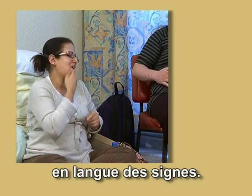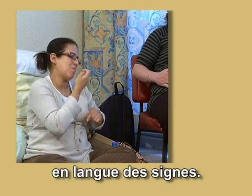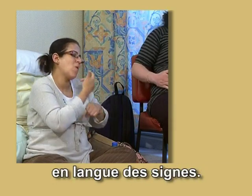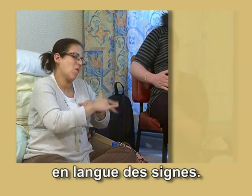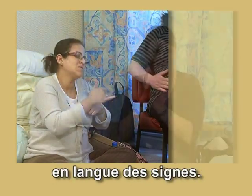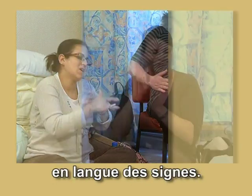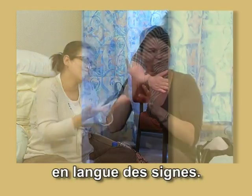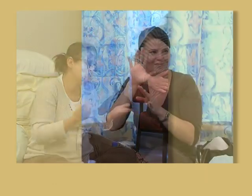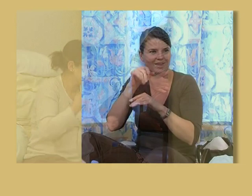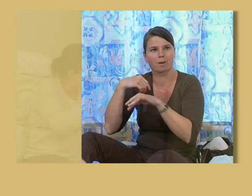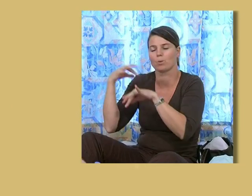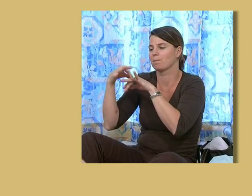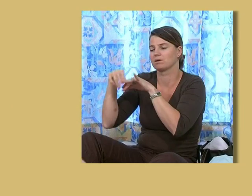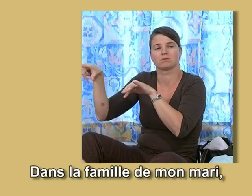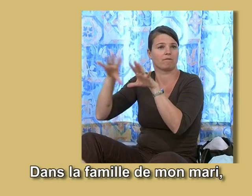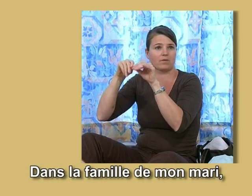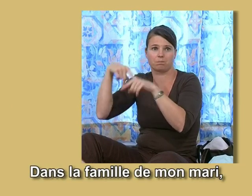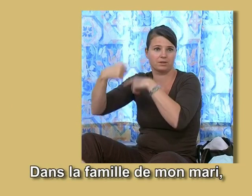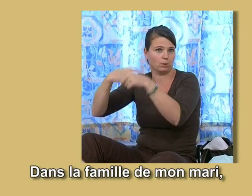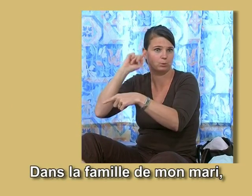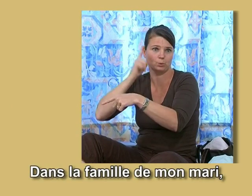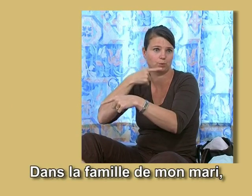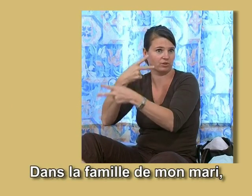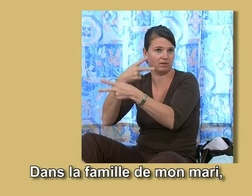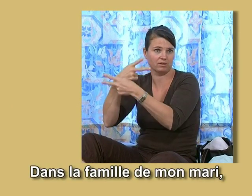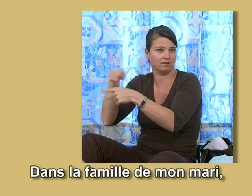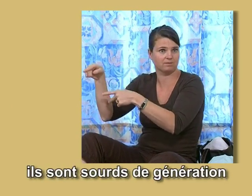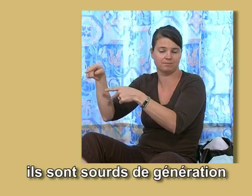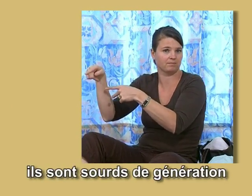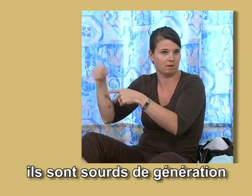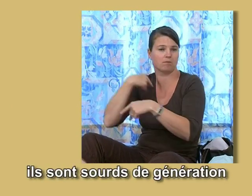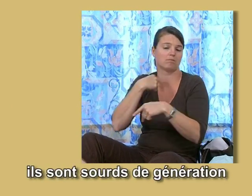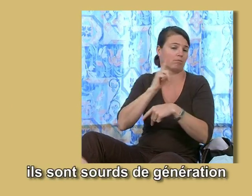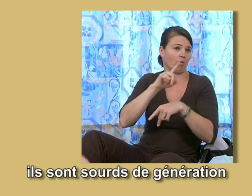très très vite en langue des signes. Donc mon mari, donc, ils sont sourds de